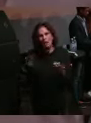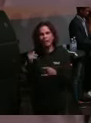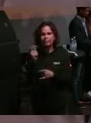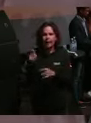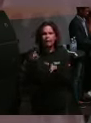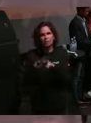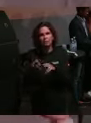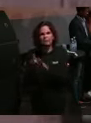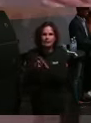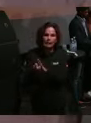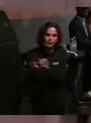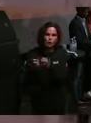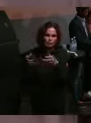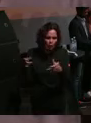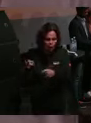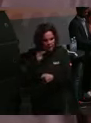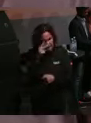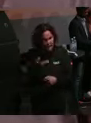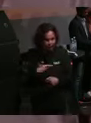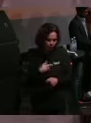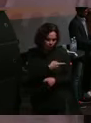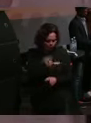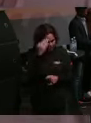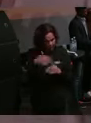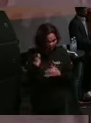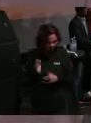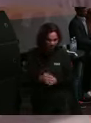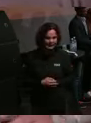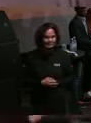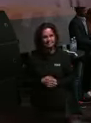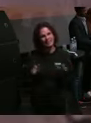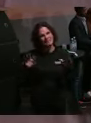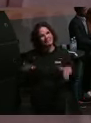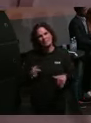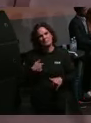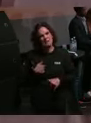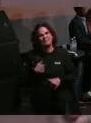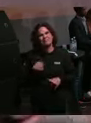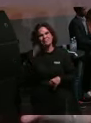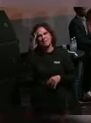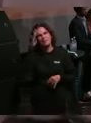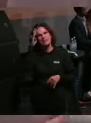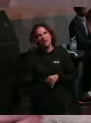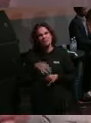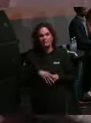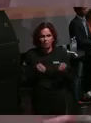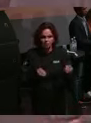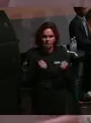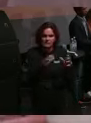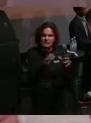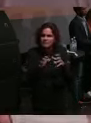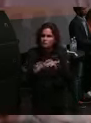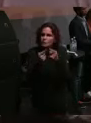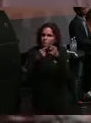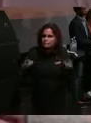bygge ut og si nå ser vi hvor masse dere har lyst til å bidra med. Rett og slett bare for jeg tror det blir litt abstrakt, og fordi kraftsituasjonen såpass ulike deler av landet,